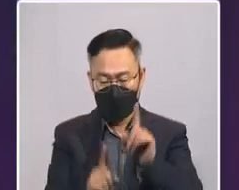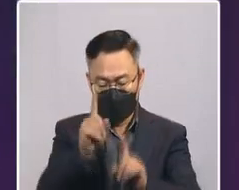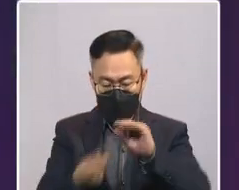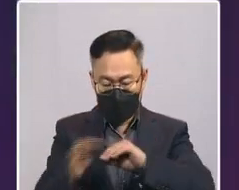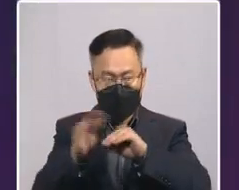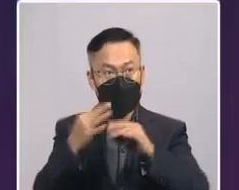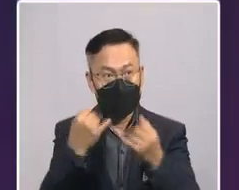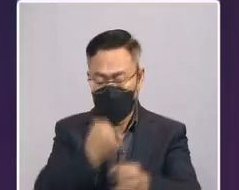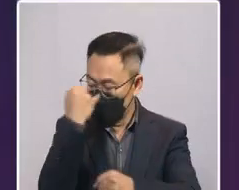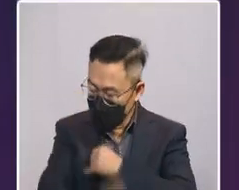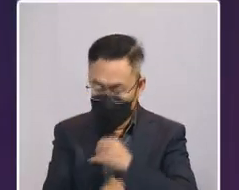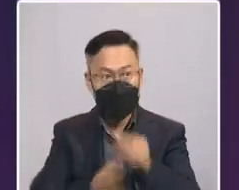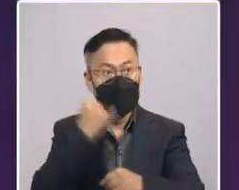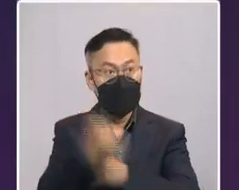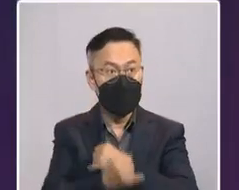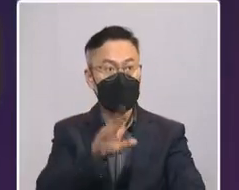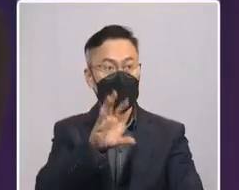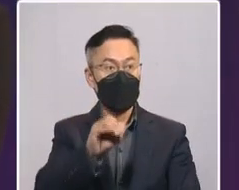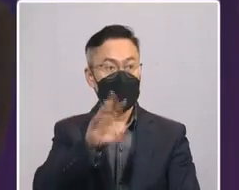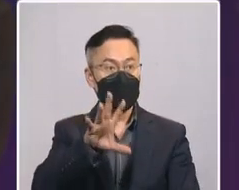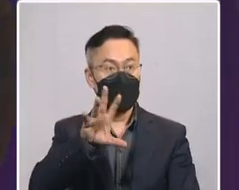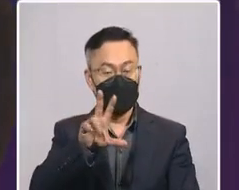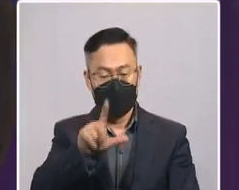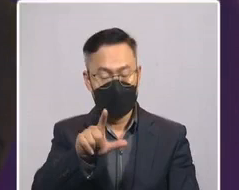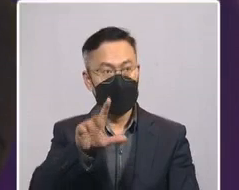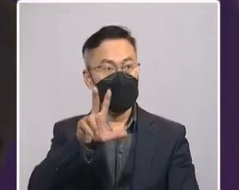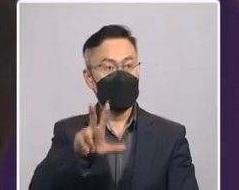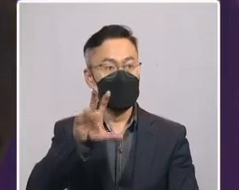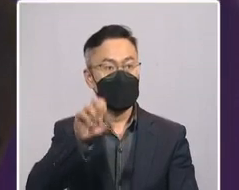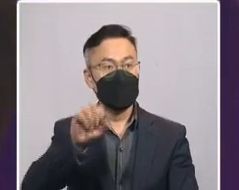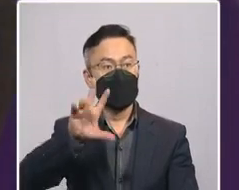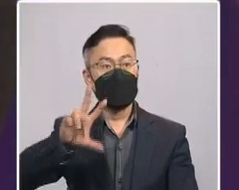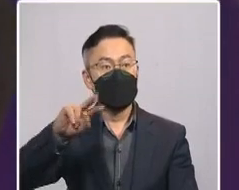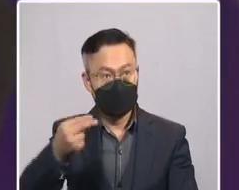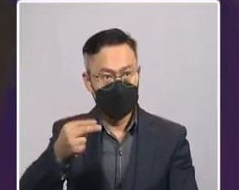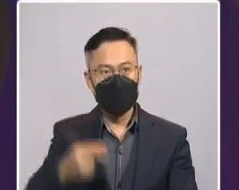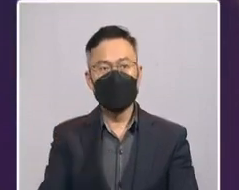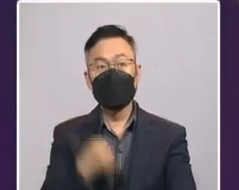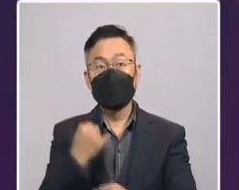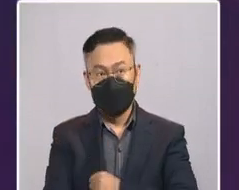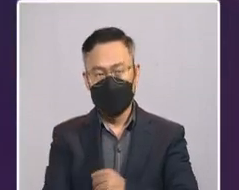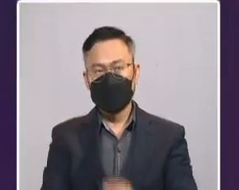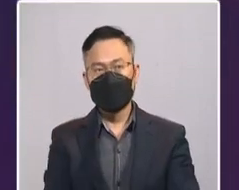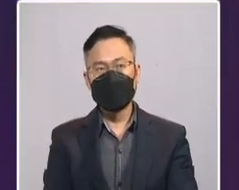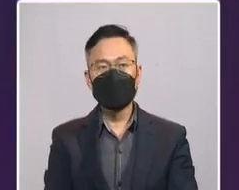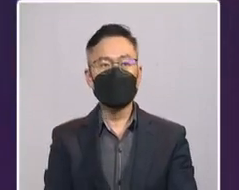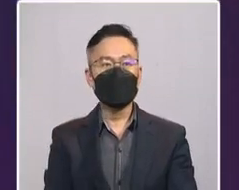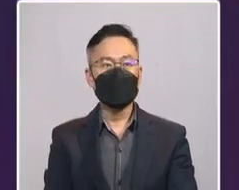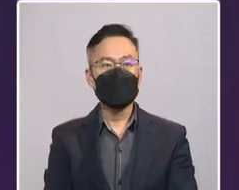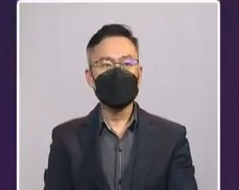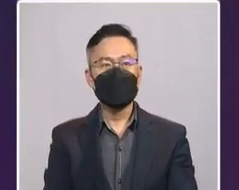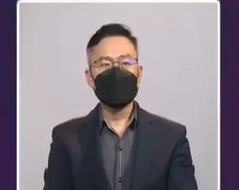ค่ะ55,330,000 บาทอย่างที่บอกว่าน่าจะเป็นตัวเลขสูงสุดของการประมูลในรอบแรกนี้นะคะมีผู้ประมูลในวง